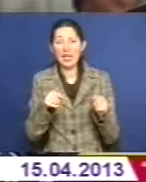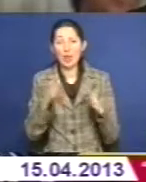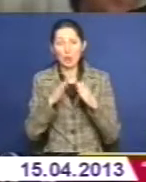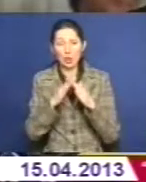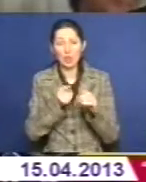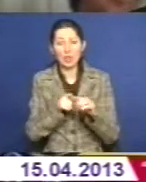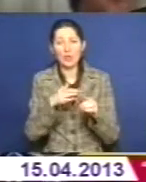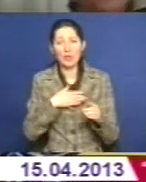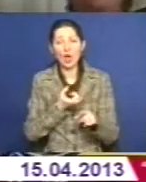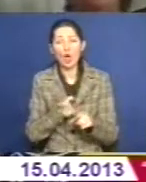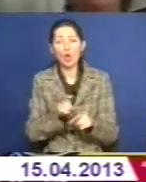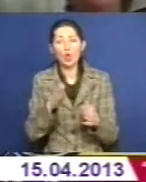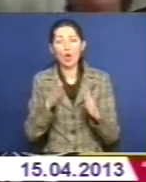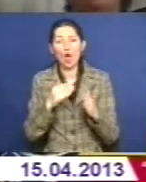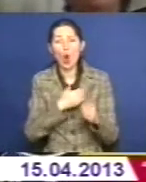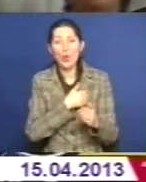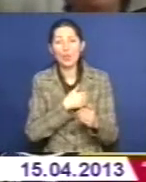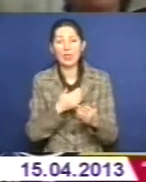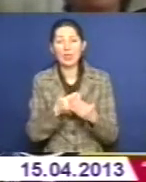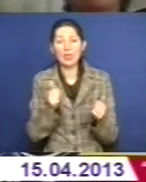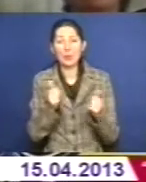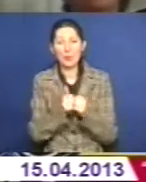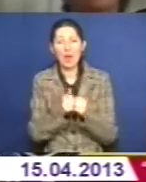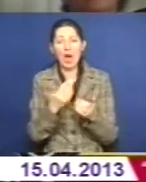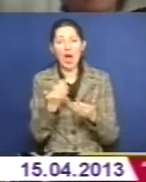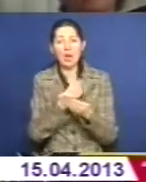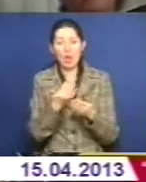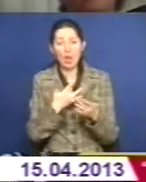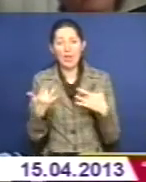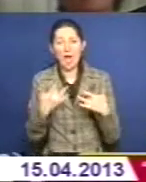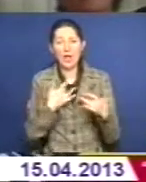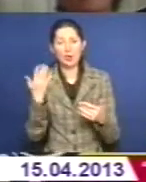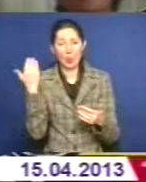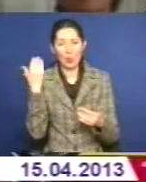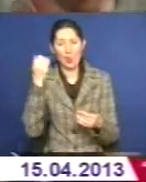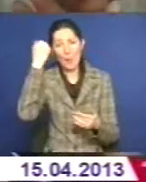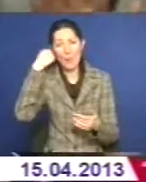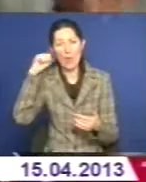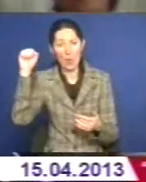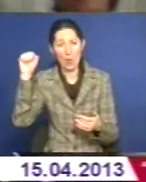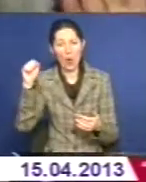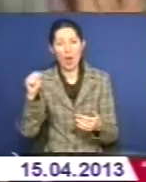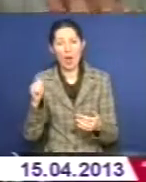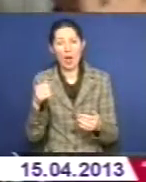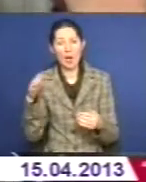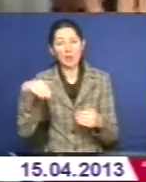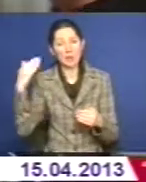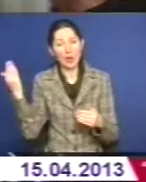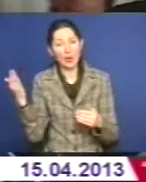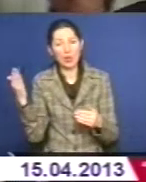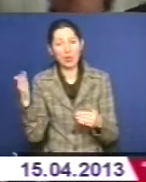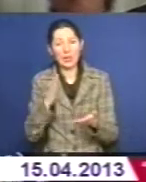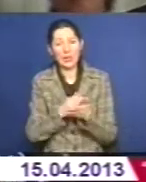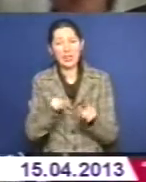біля кінотеатру бувшого «Перемога», да, зараз «Український народний дім», да, «Перемога», з правої сторони від фасаду є такий